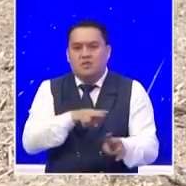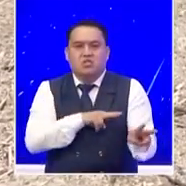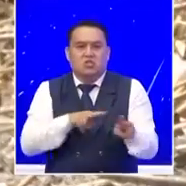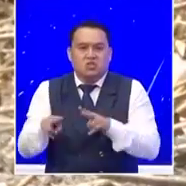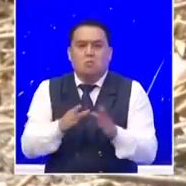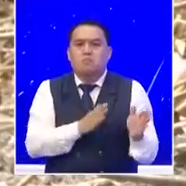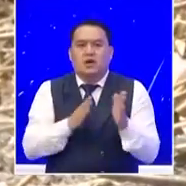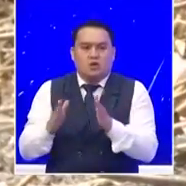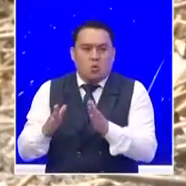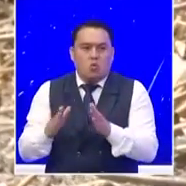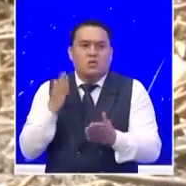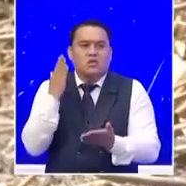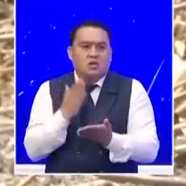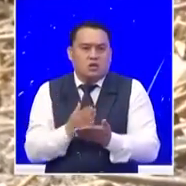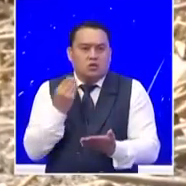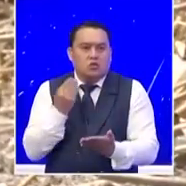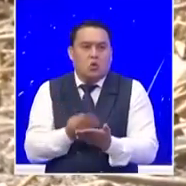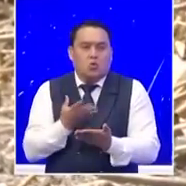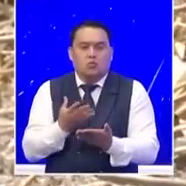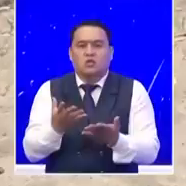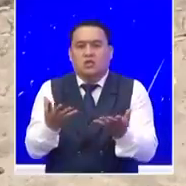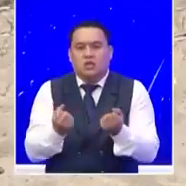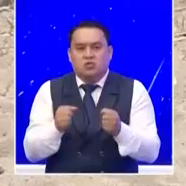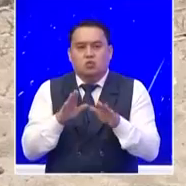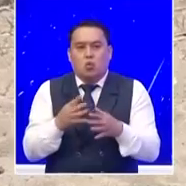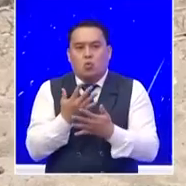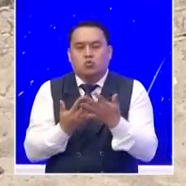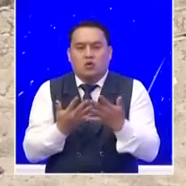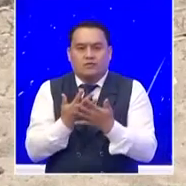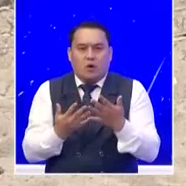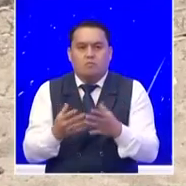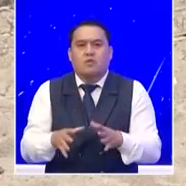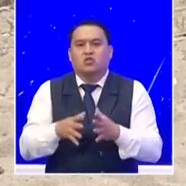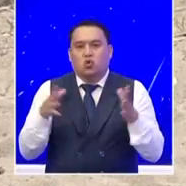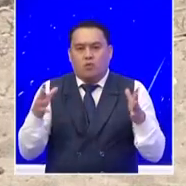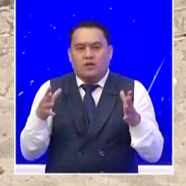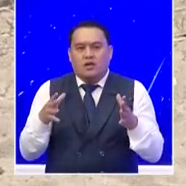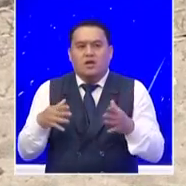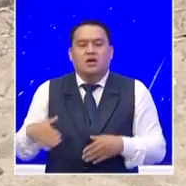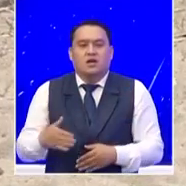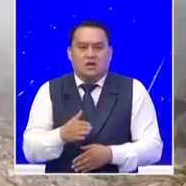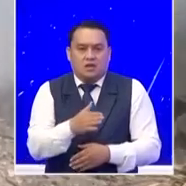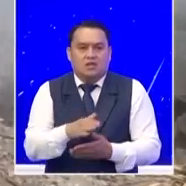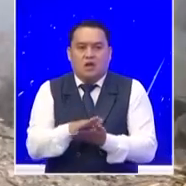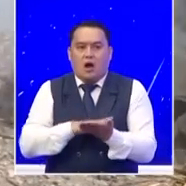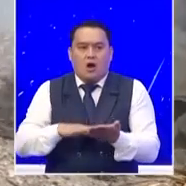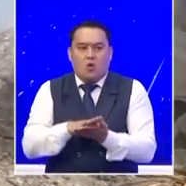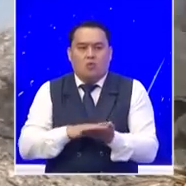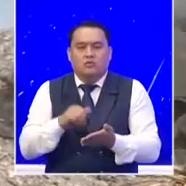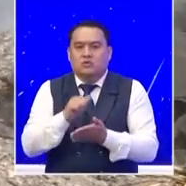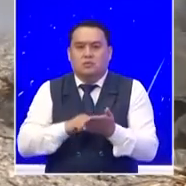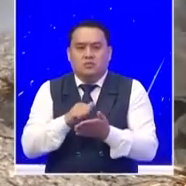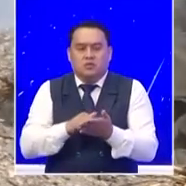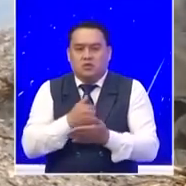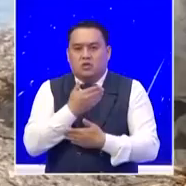чистотой и порядком. Хоть и существенно дороже, но приобретают лишь сети крупного сечения. А на период нереста рыбы – никакого промысла. Это